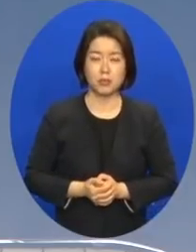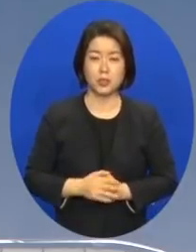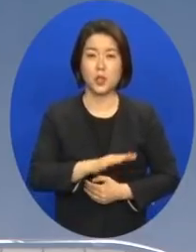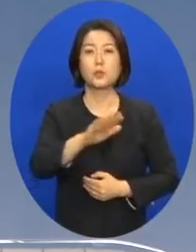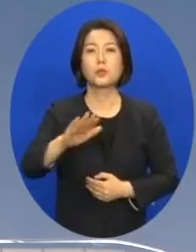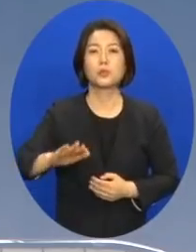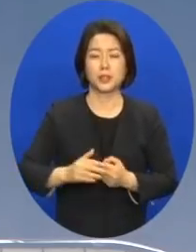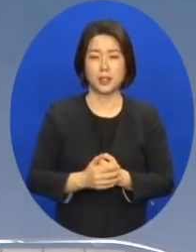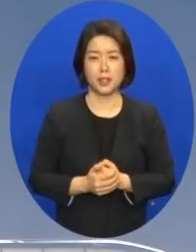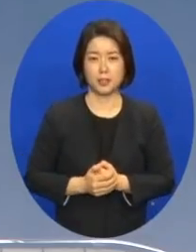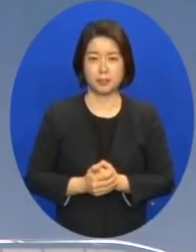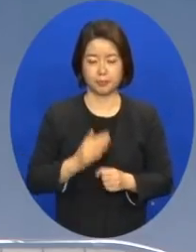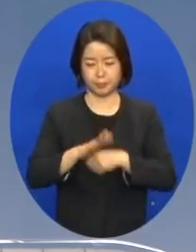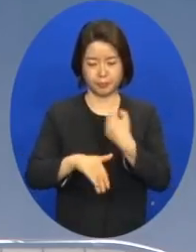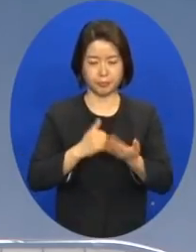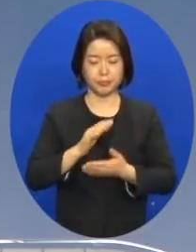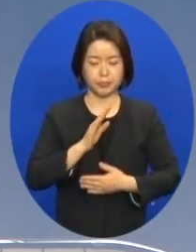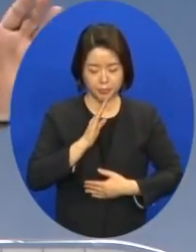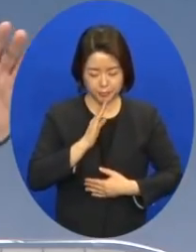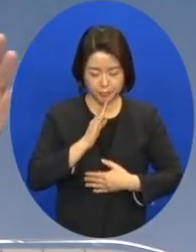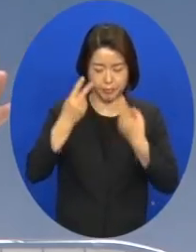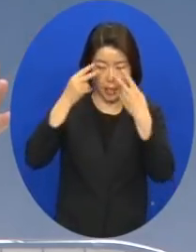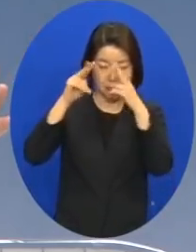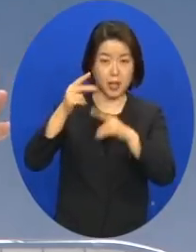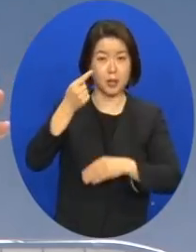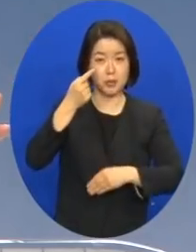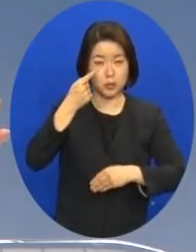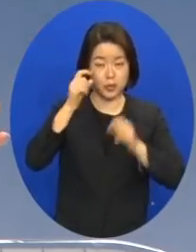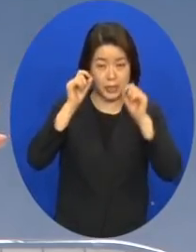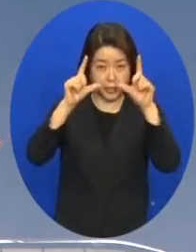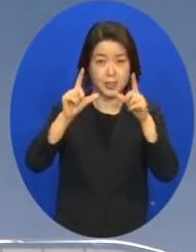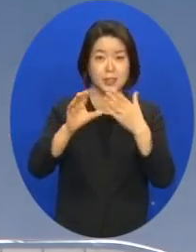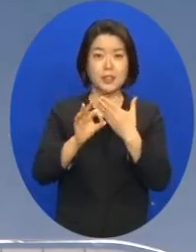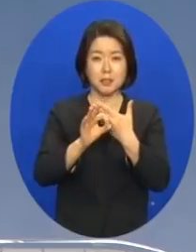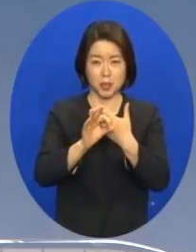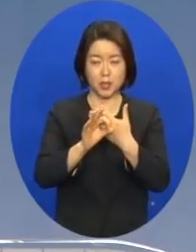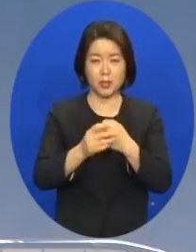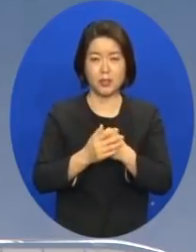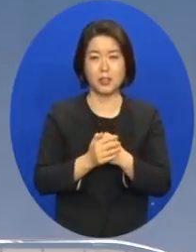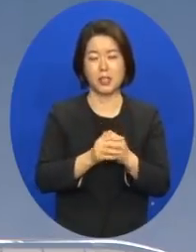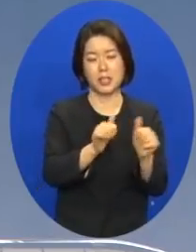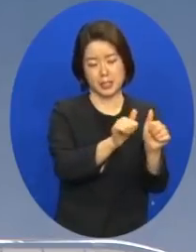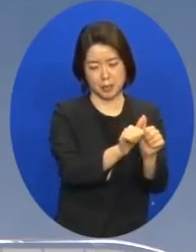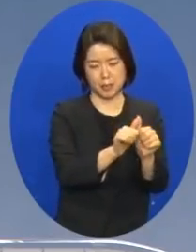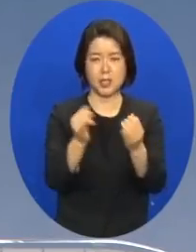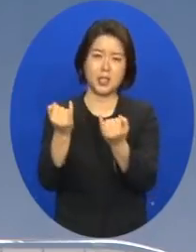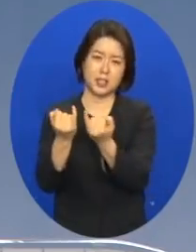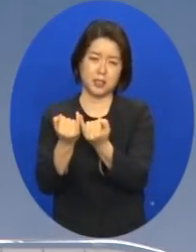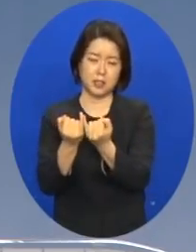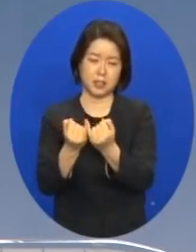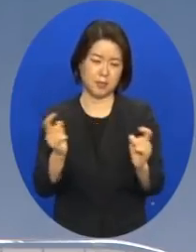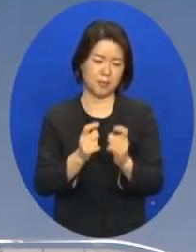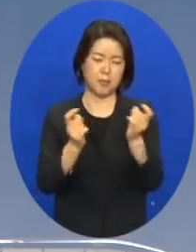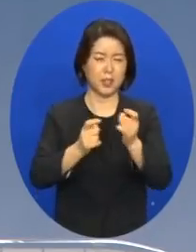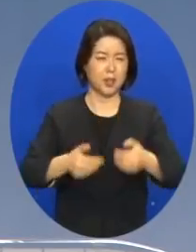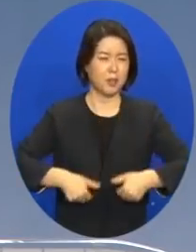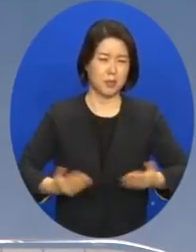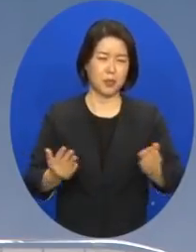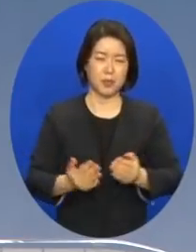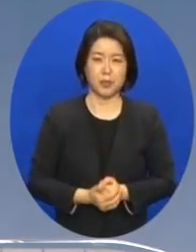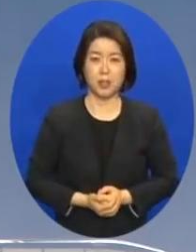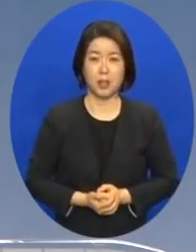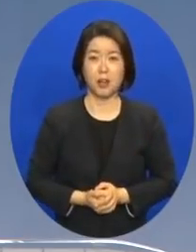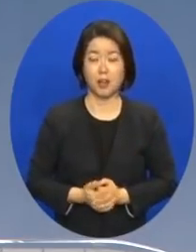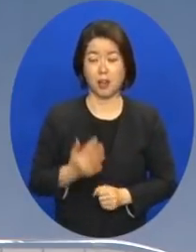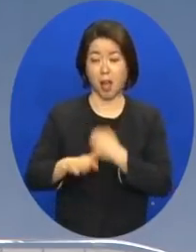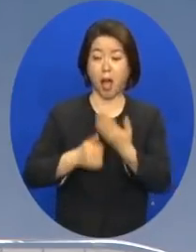우리가 하나님을 정말 바라보는 눈이 뜨이게 되면 남자냐 여자냐 싸울 일이 없습니다.